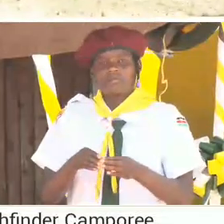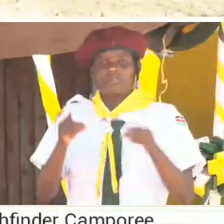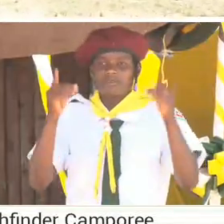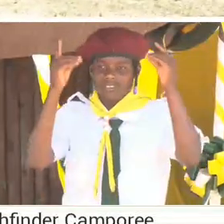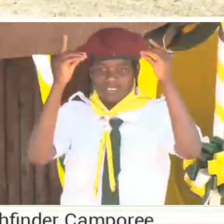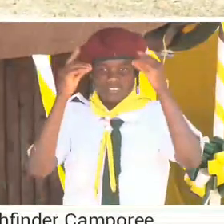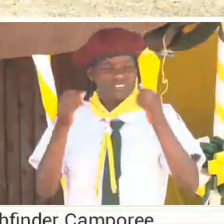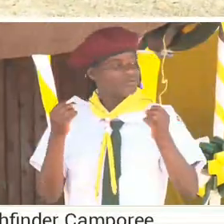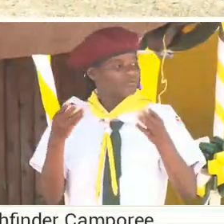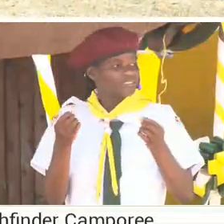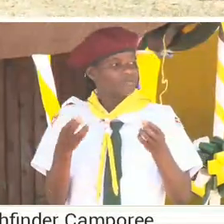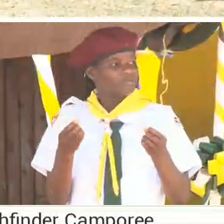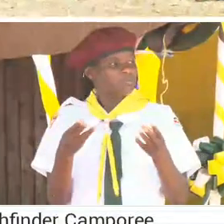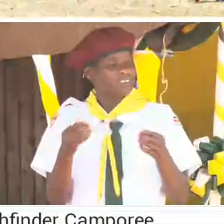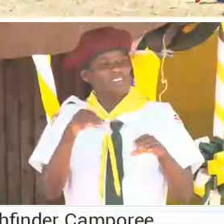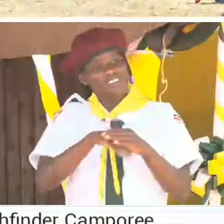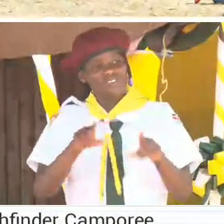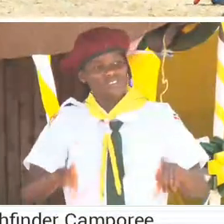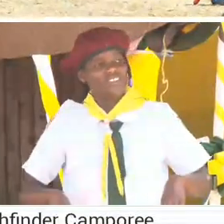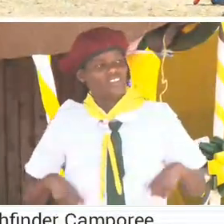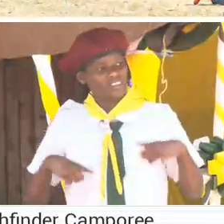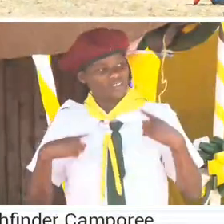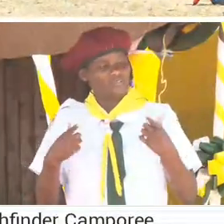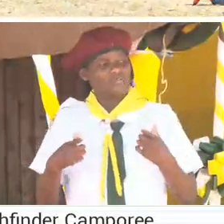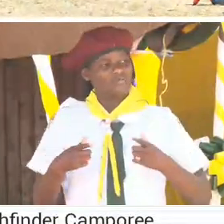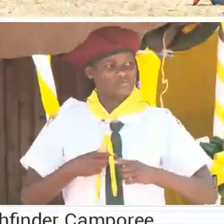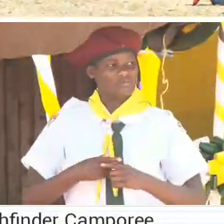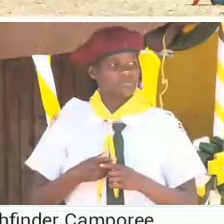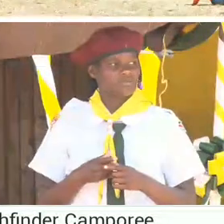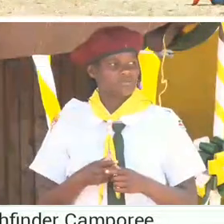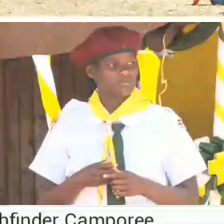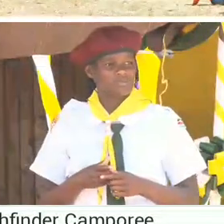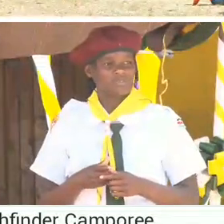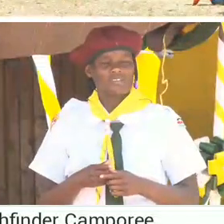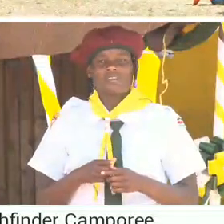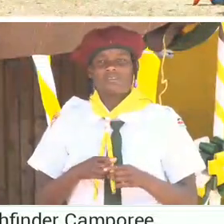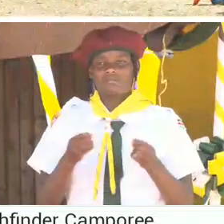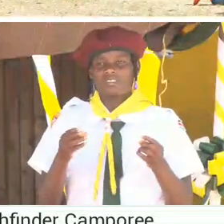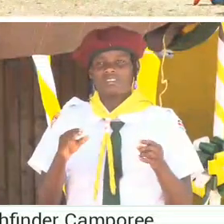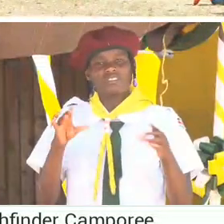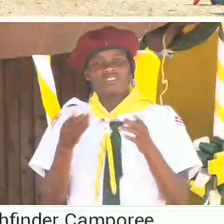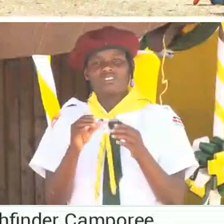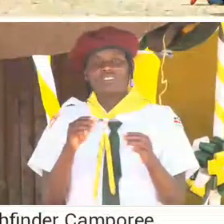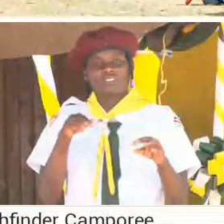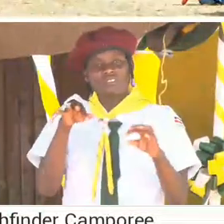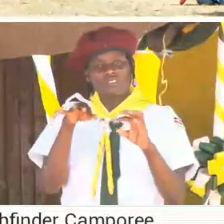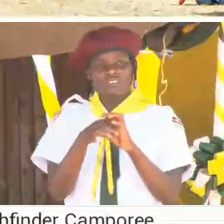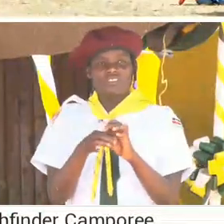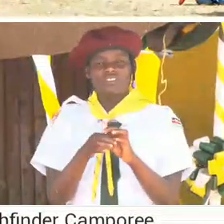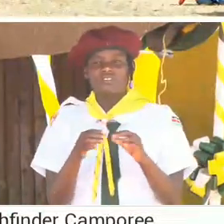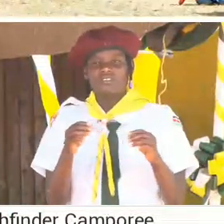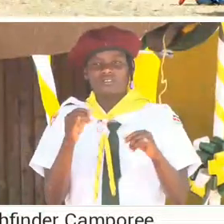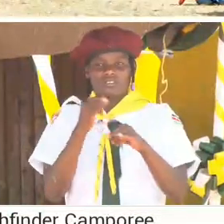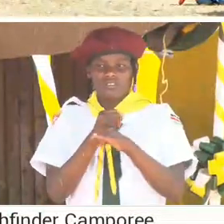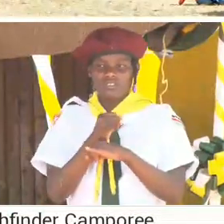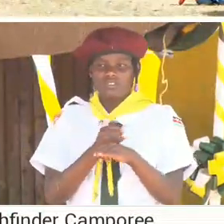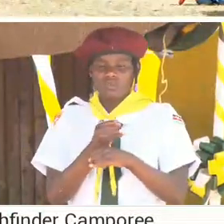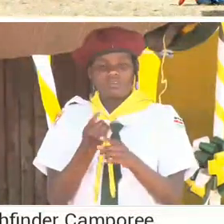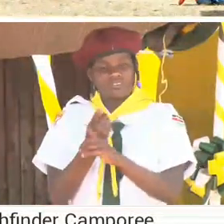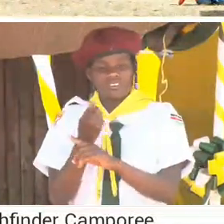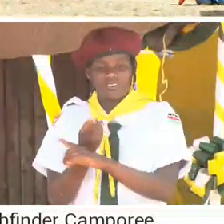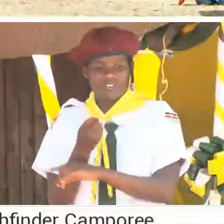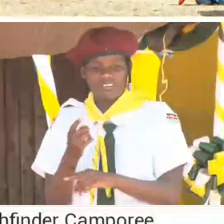unayafanya kwenye maisha yako. Maamuzi ya kuchagua wachumba, maamuzi ya kujiunga na SACCOS, maamuzi ya kufanya biashara fulani, maamuzi